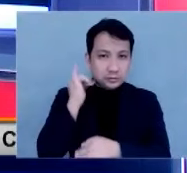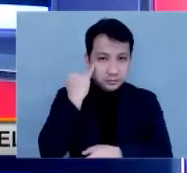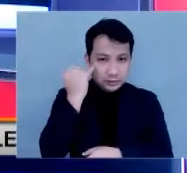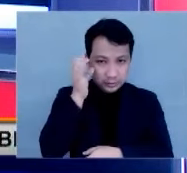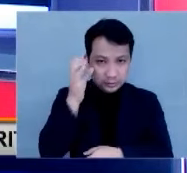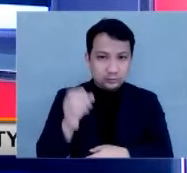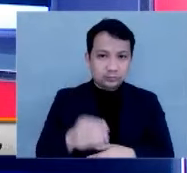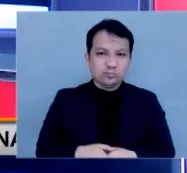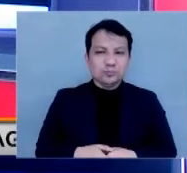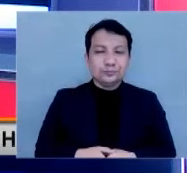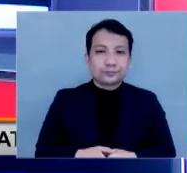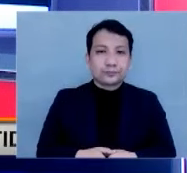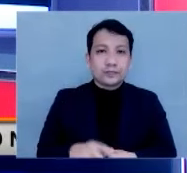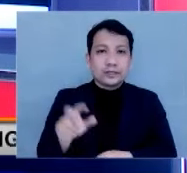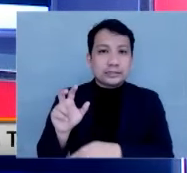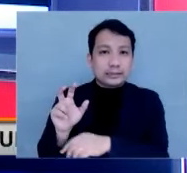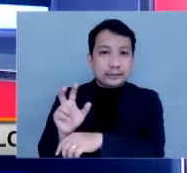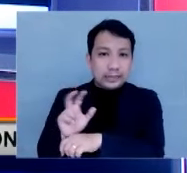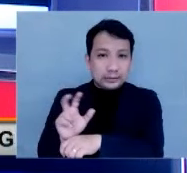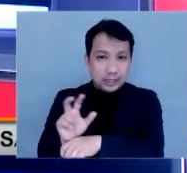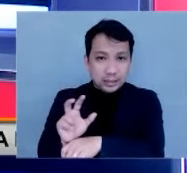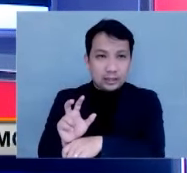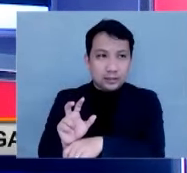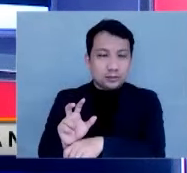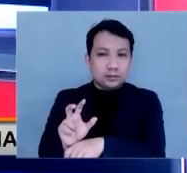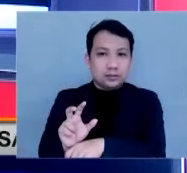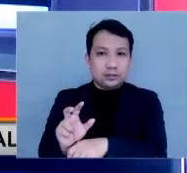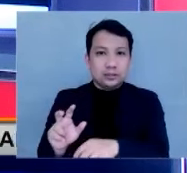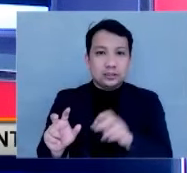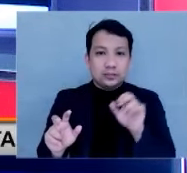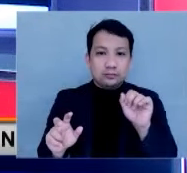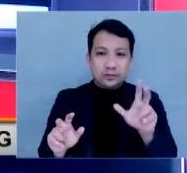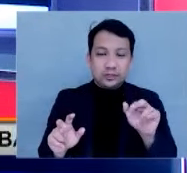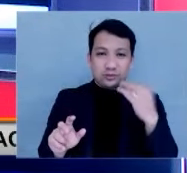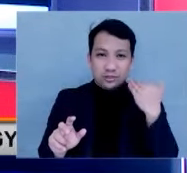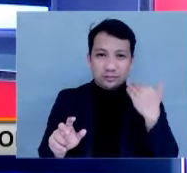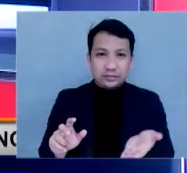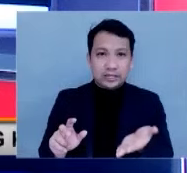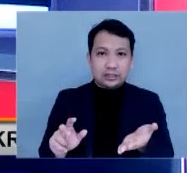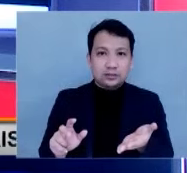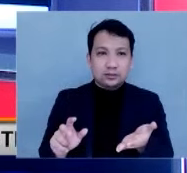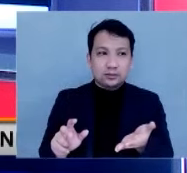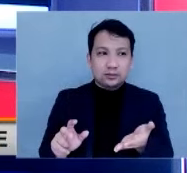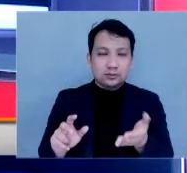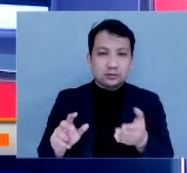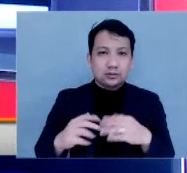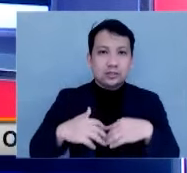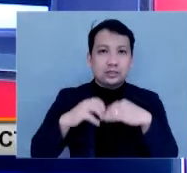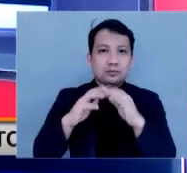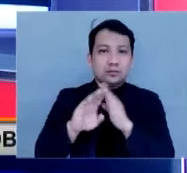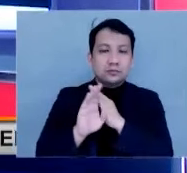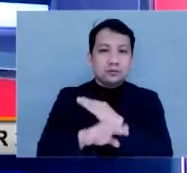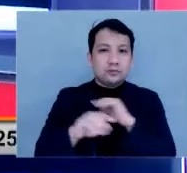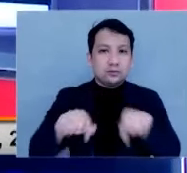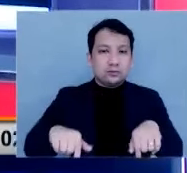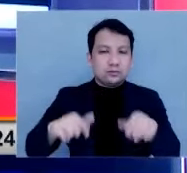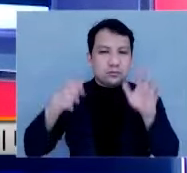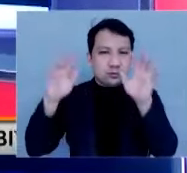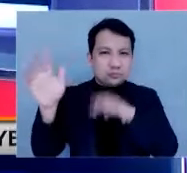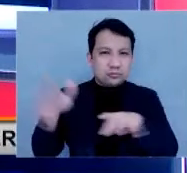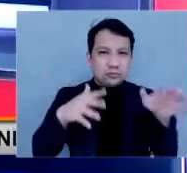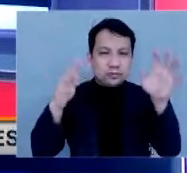sa Naga City 13 na ang patay sa gupit ng Baguio mukhang matatagalan pa raw bago makabangon ang lungsod sa tindi ng pinsala ng